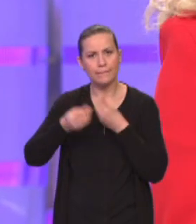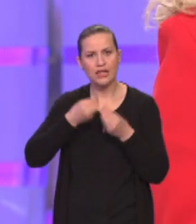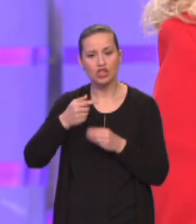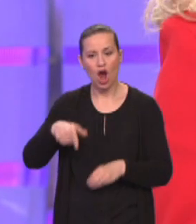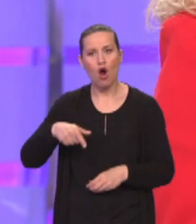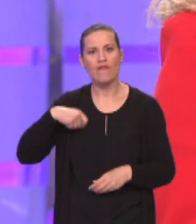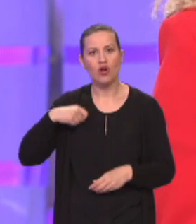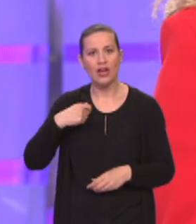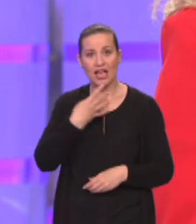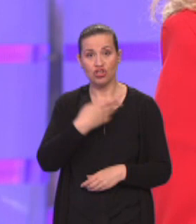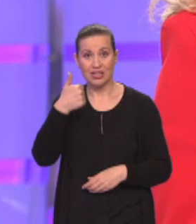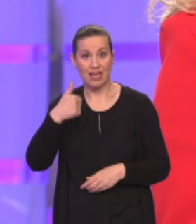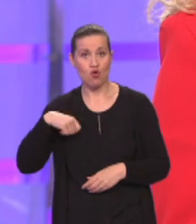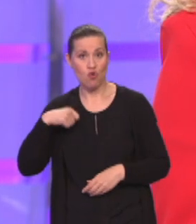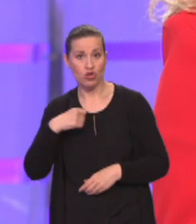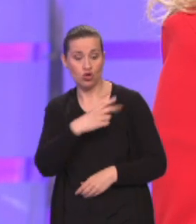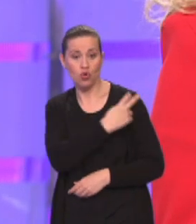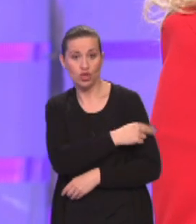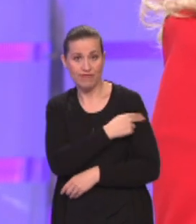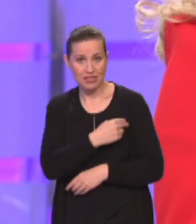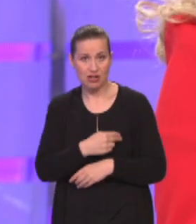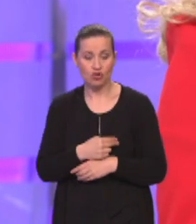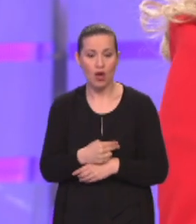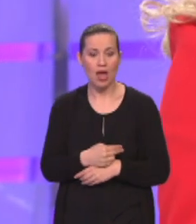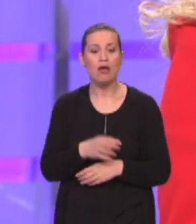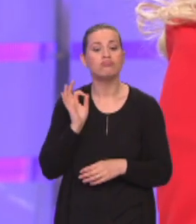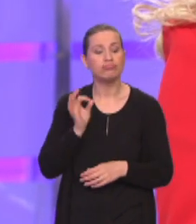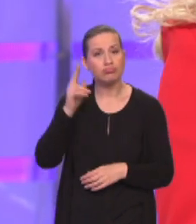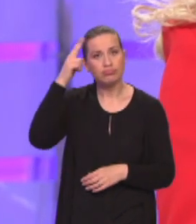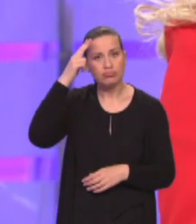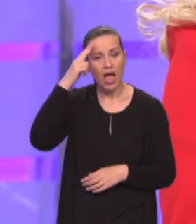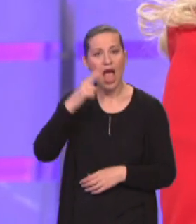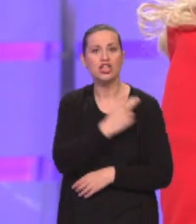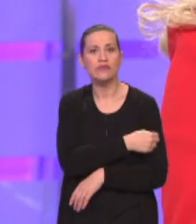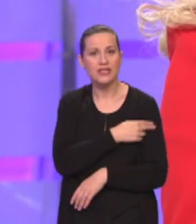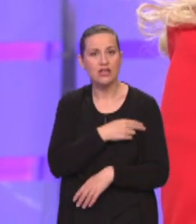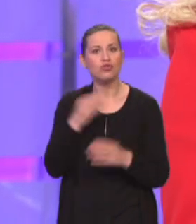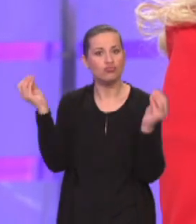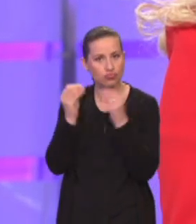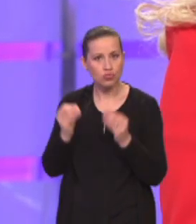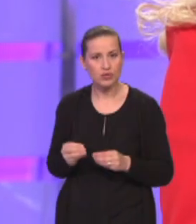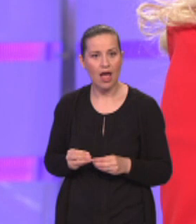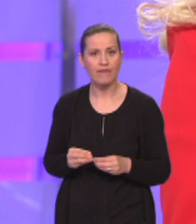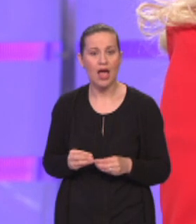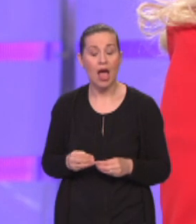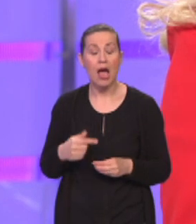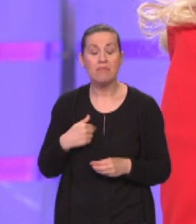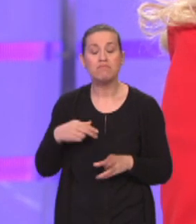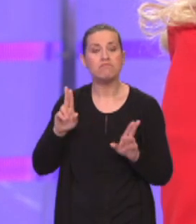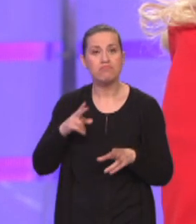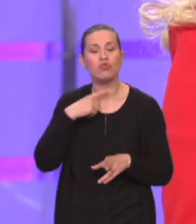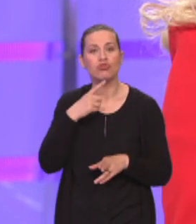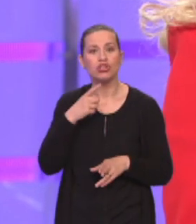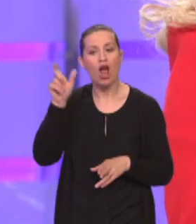sam 41 godinu u Švicarskoj, znači jako dobro poznajem Švicarsku i švicarski sustav i usuđujem se reći